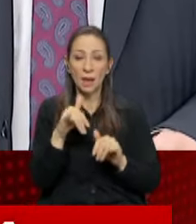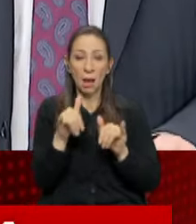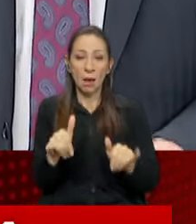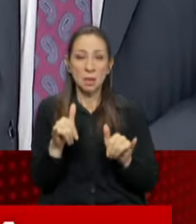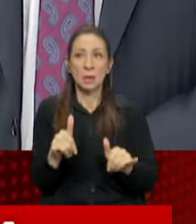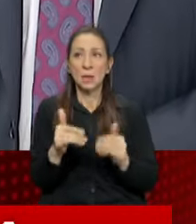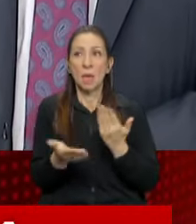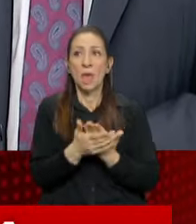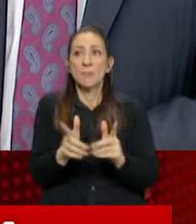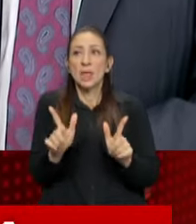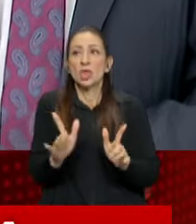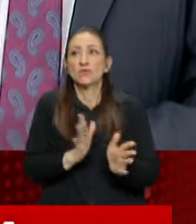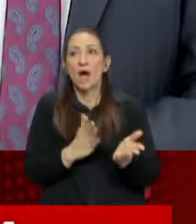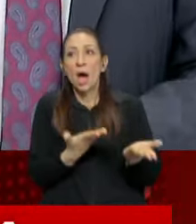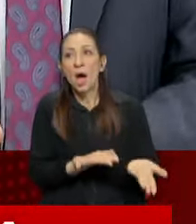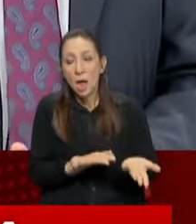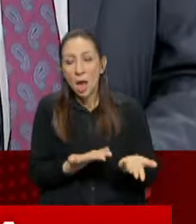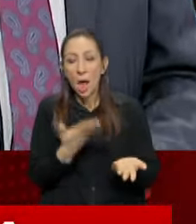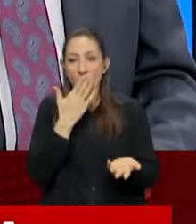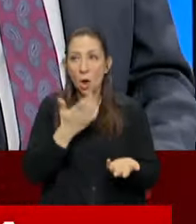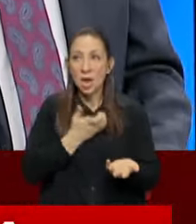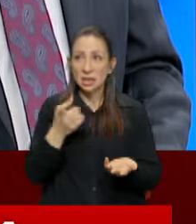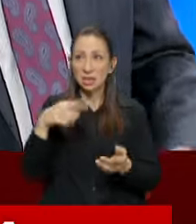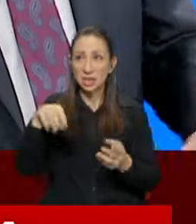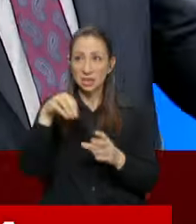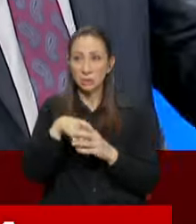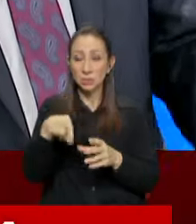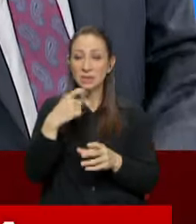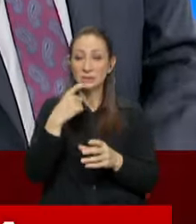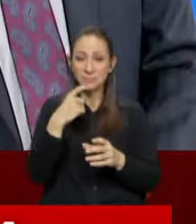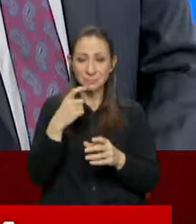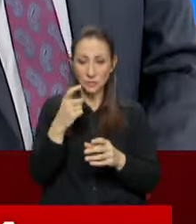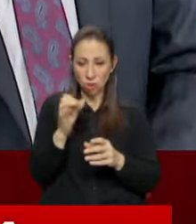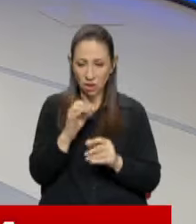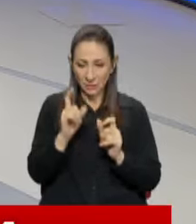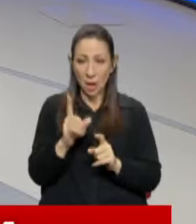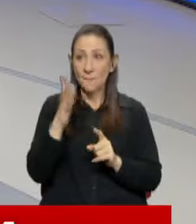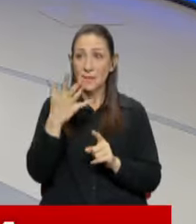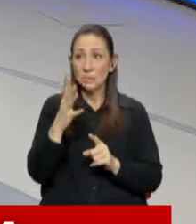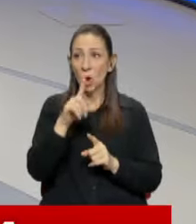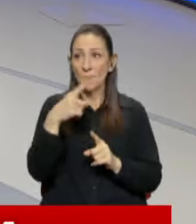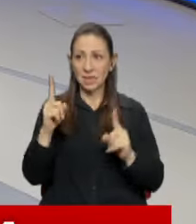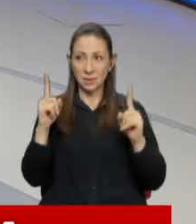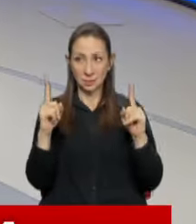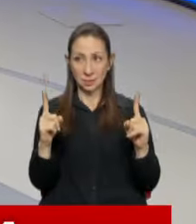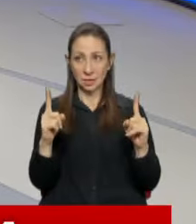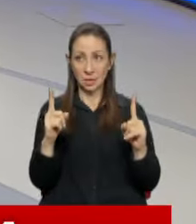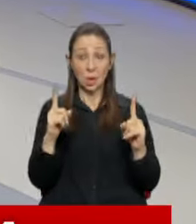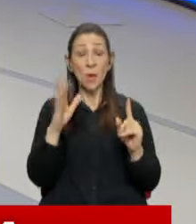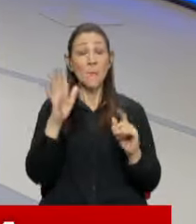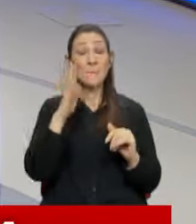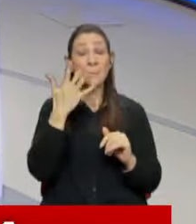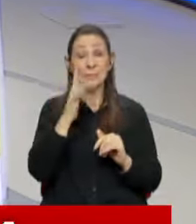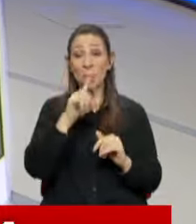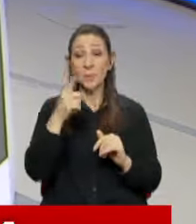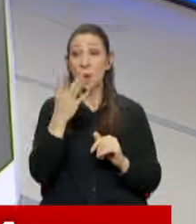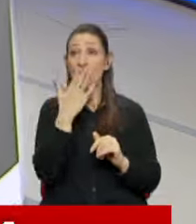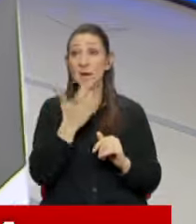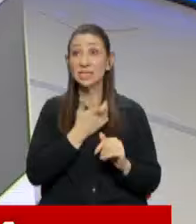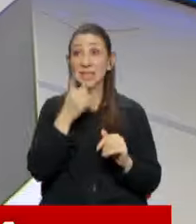artık yardıma muhtaçlar. Yani öğrenciler için bu yılın başında 5000 ile 10.000 öğrenciye